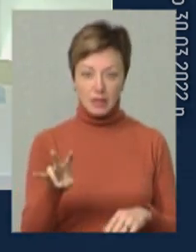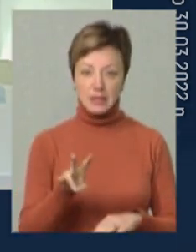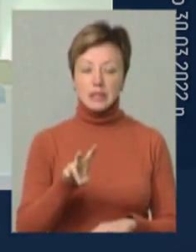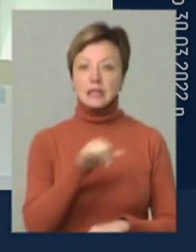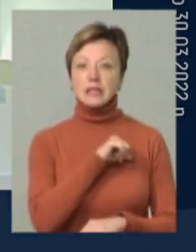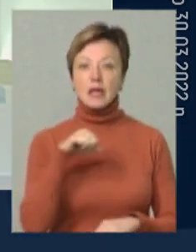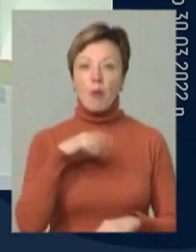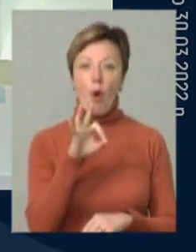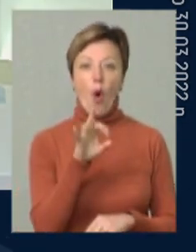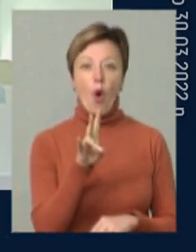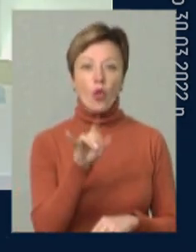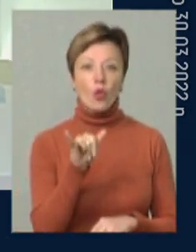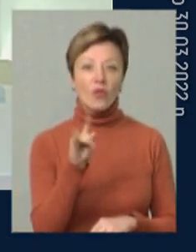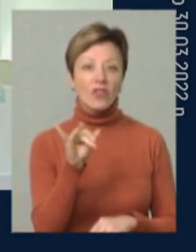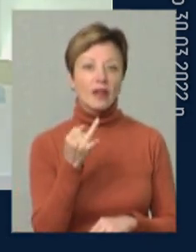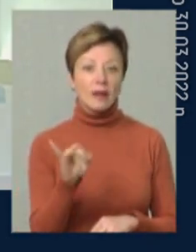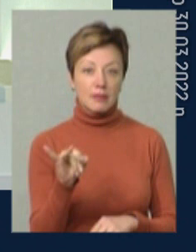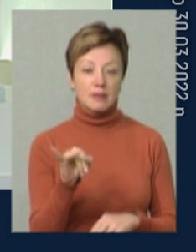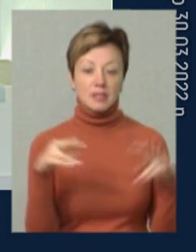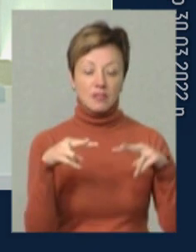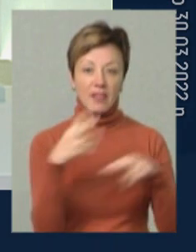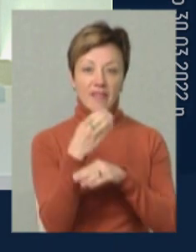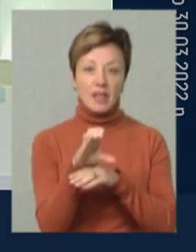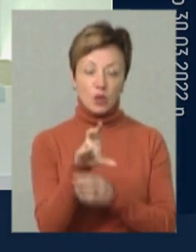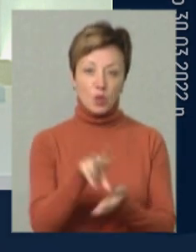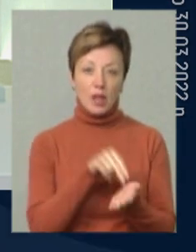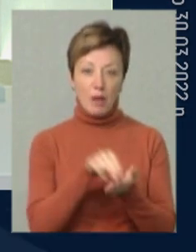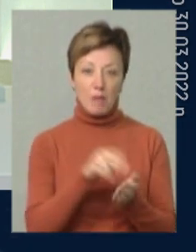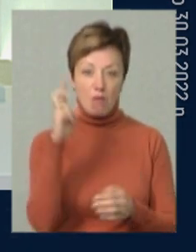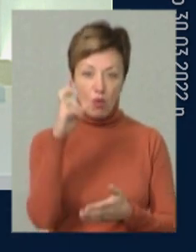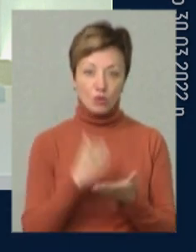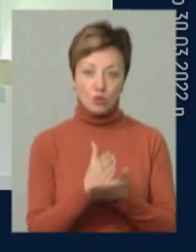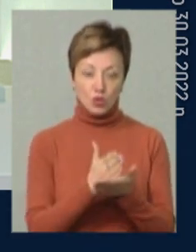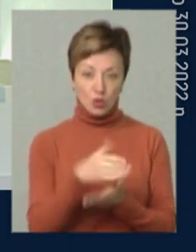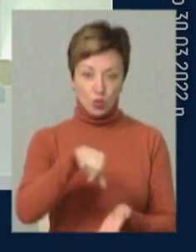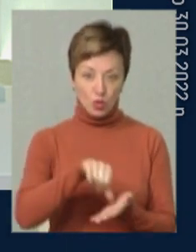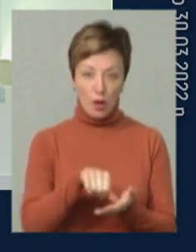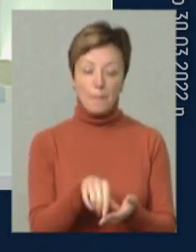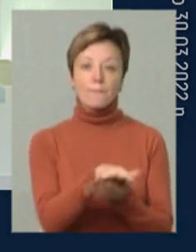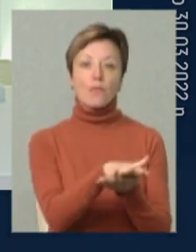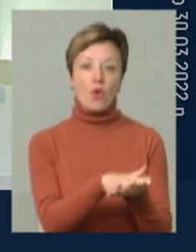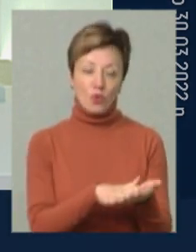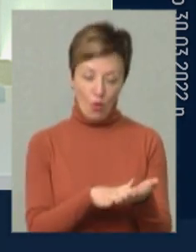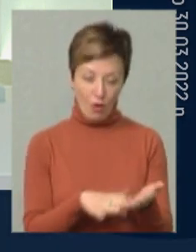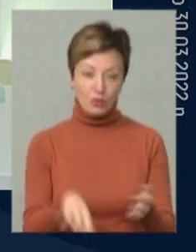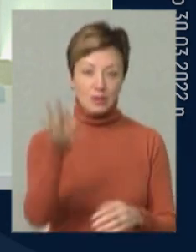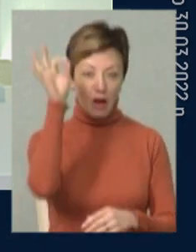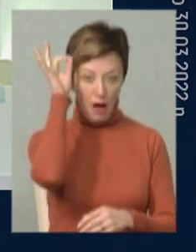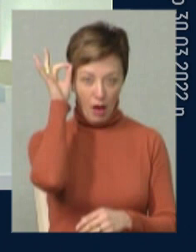митрополит Онуфрій, як свідчать відеозаписи з богослужінь з його участю, продовжує